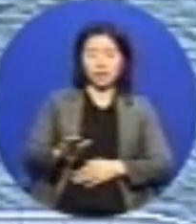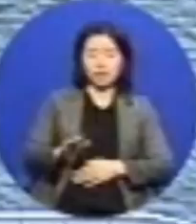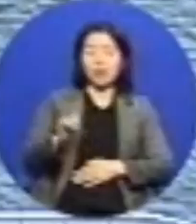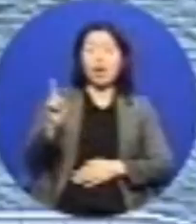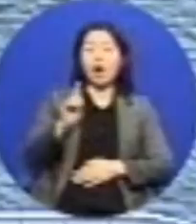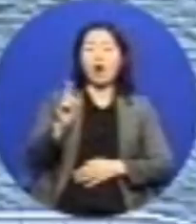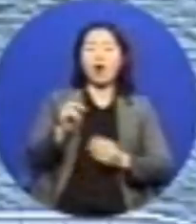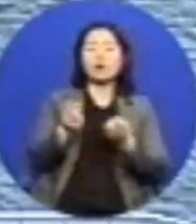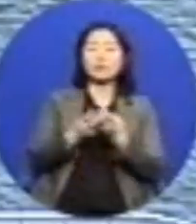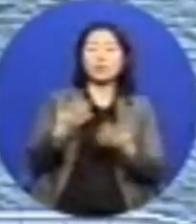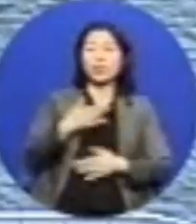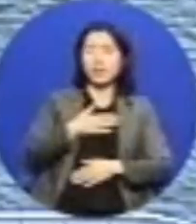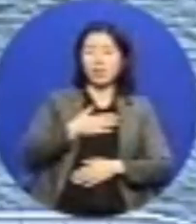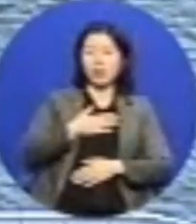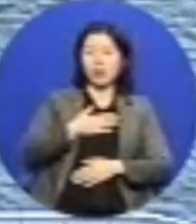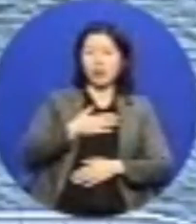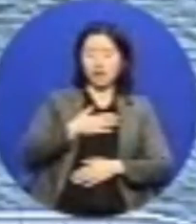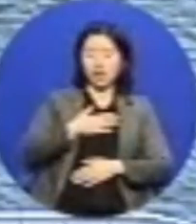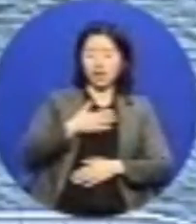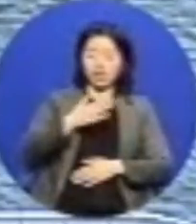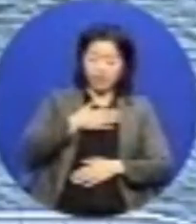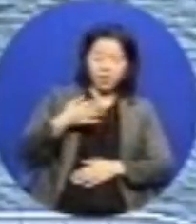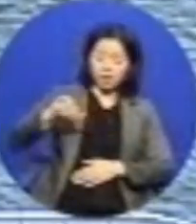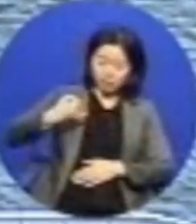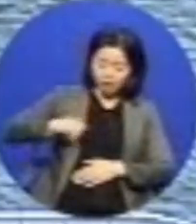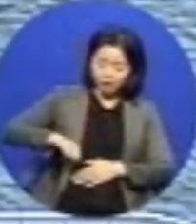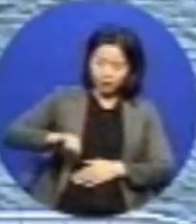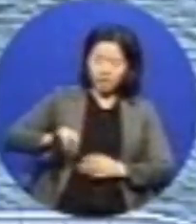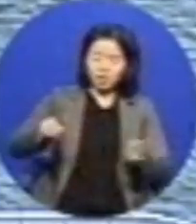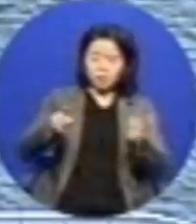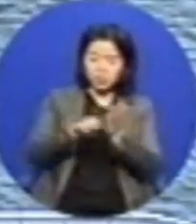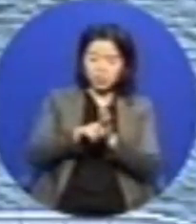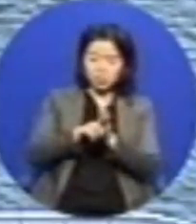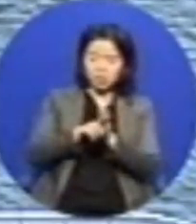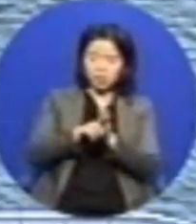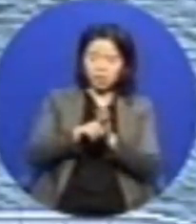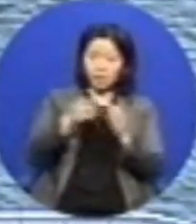어떻게 내가 내 아이 딸의 믿음을 지켜 줄 수 있었을까